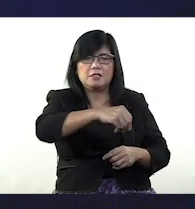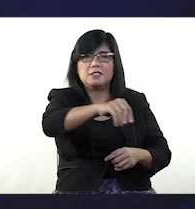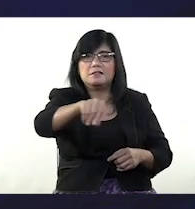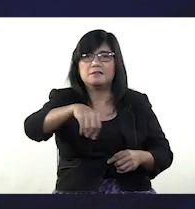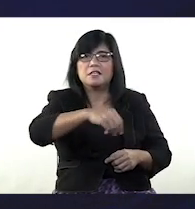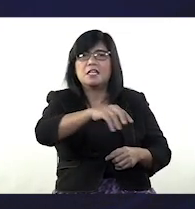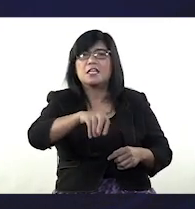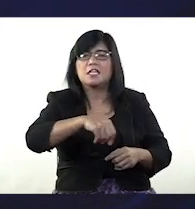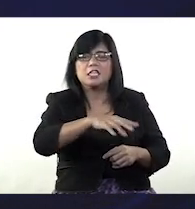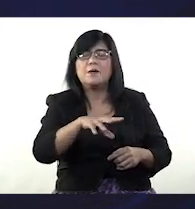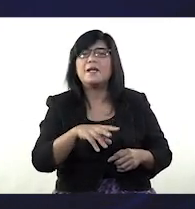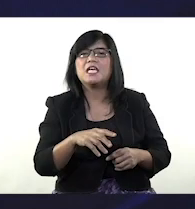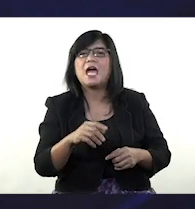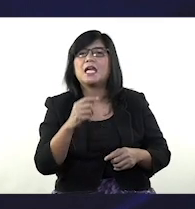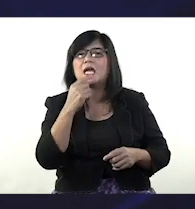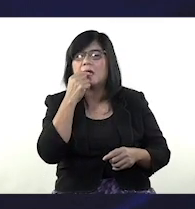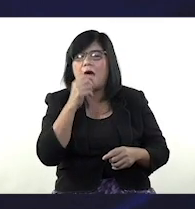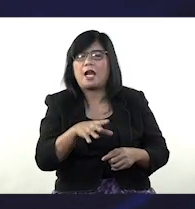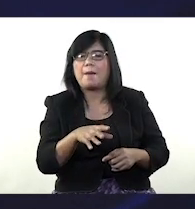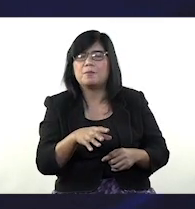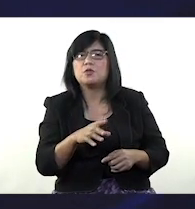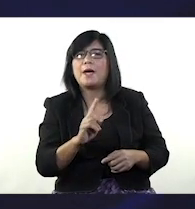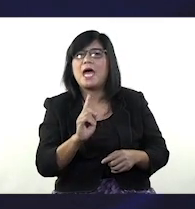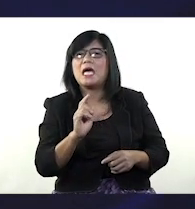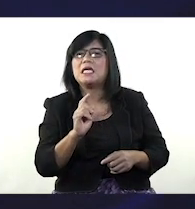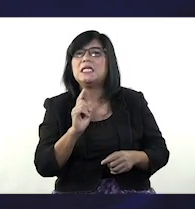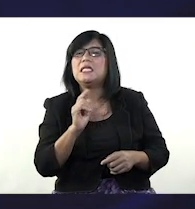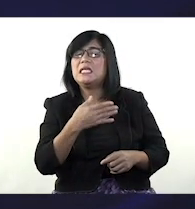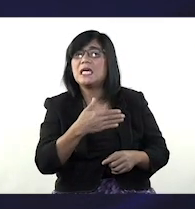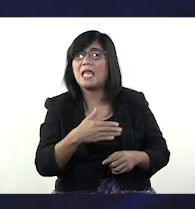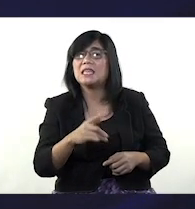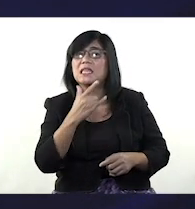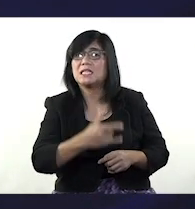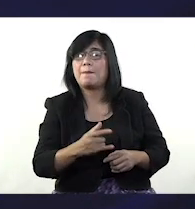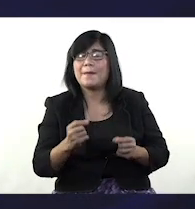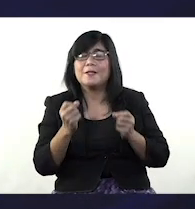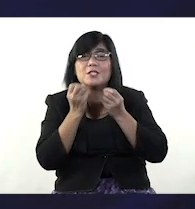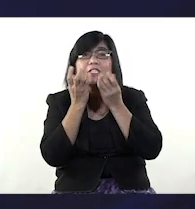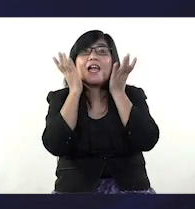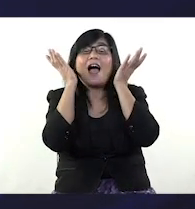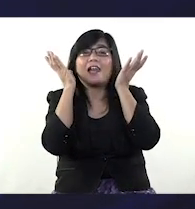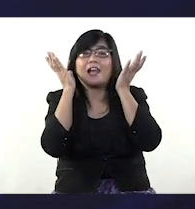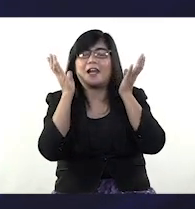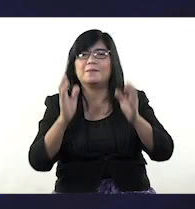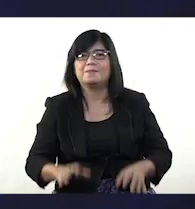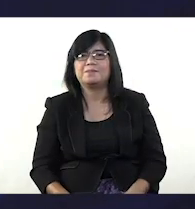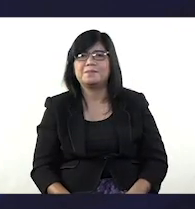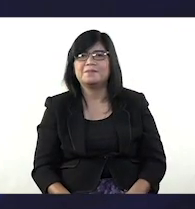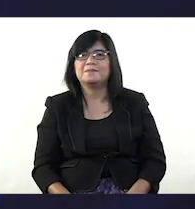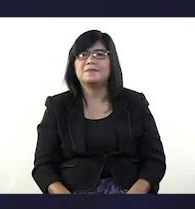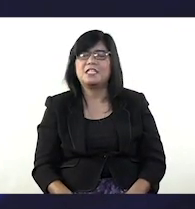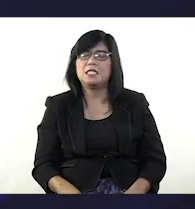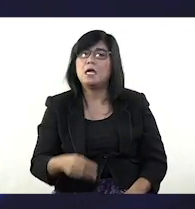Hai maka ikan-ikan itu dapat bertahan lebih lama you artinya apa Hai garam mencegah